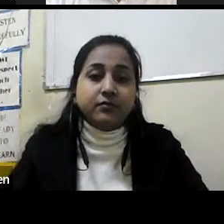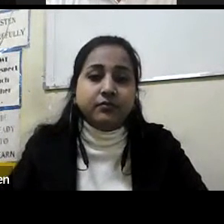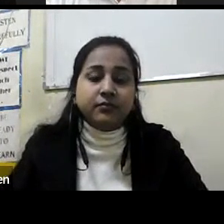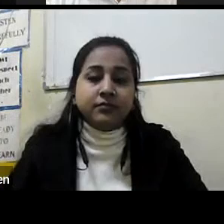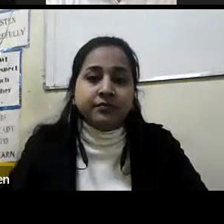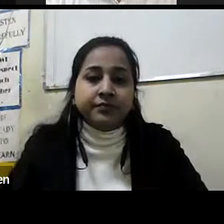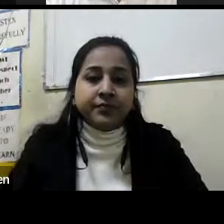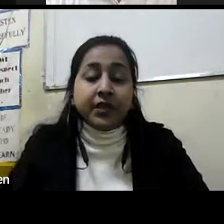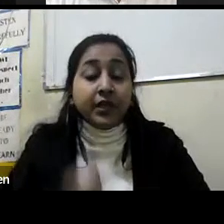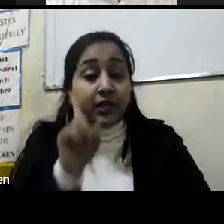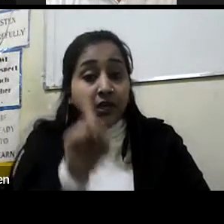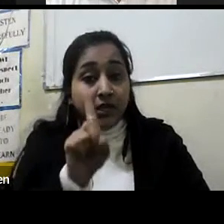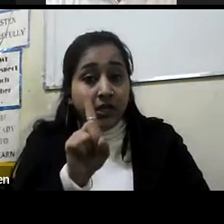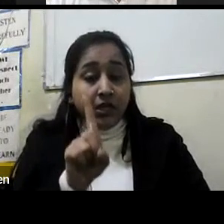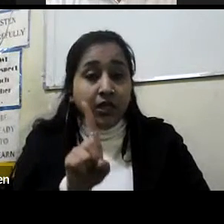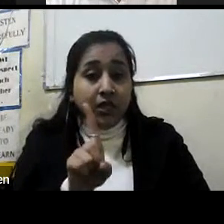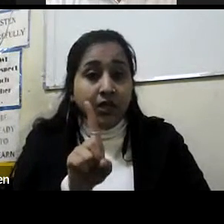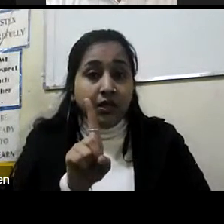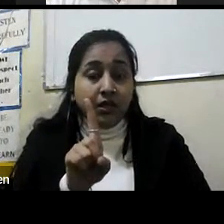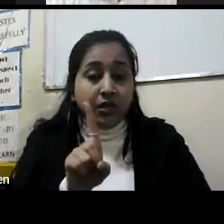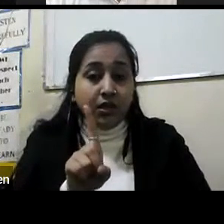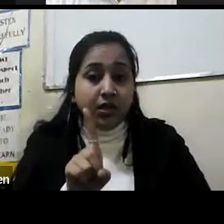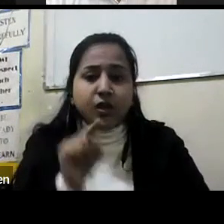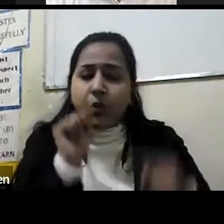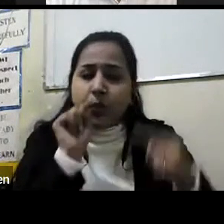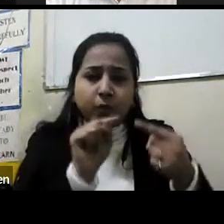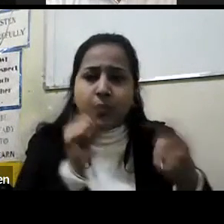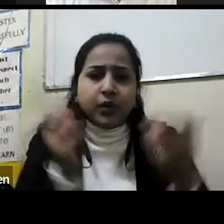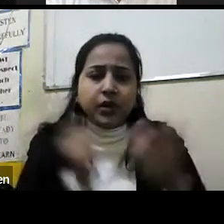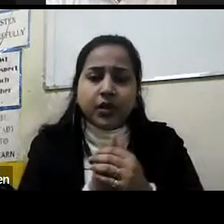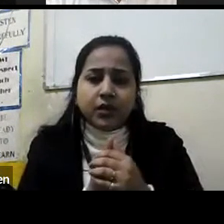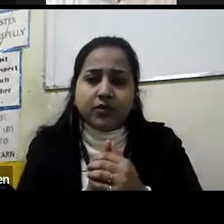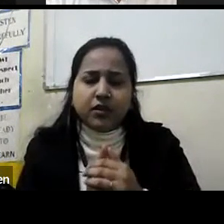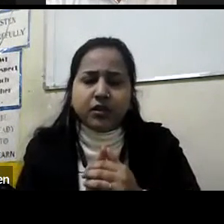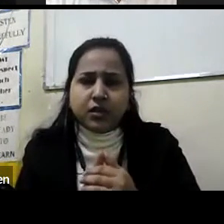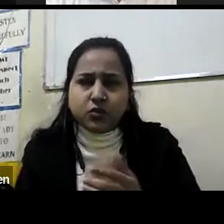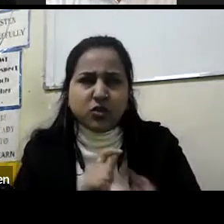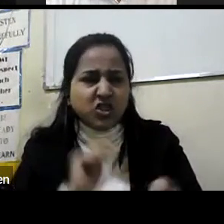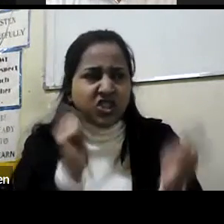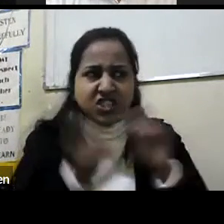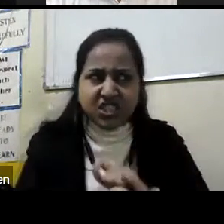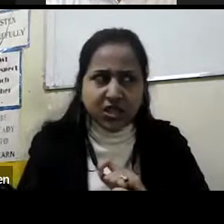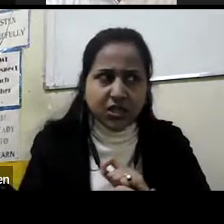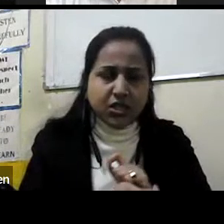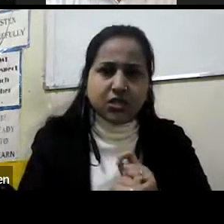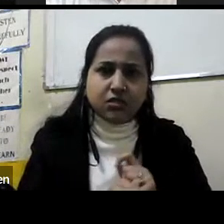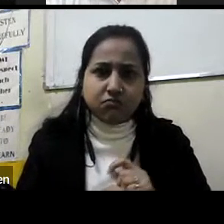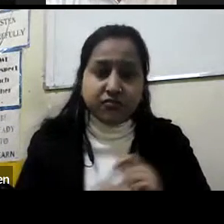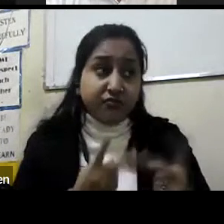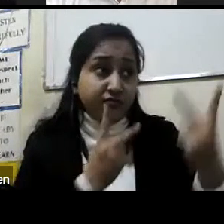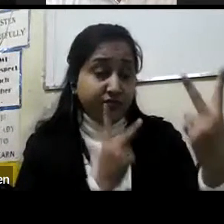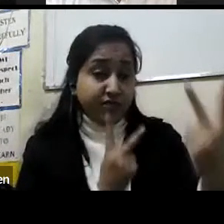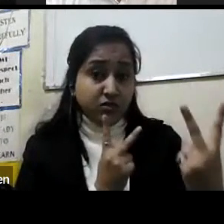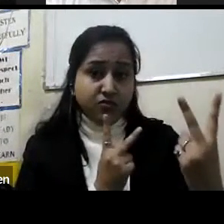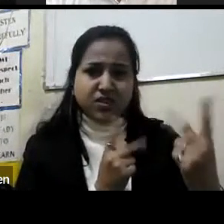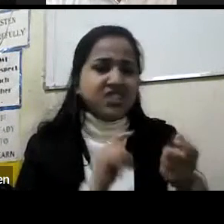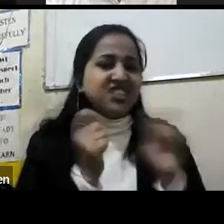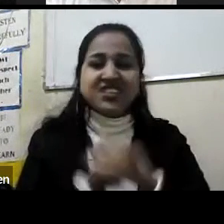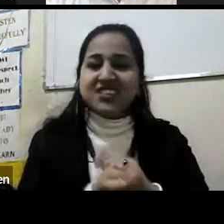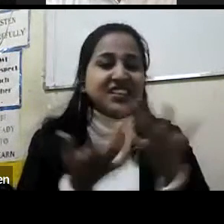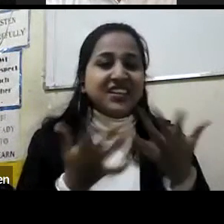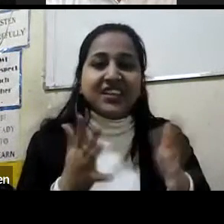एक factor as a support. So it is not going to replace face to face. It is not going to. I am involved in digital